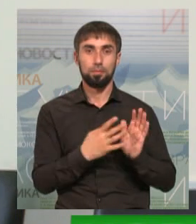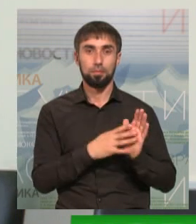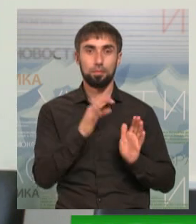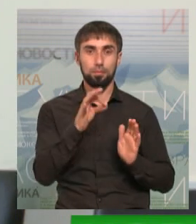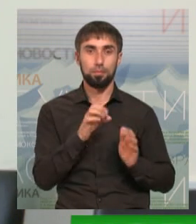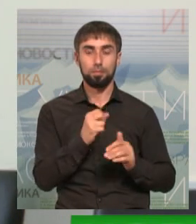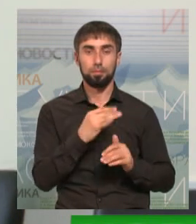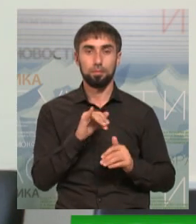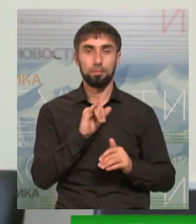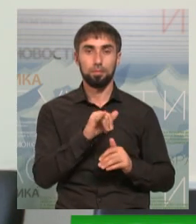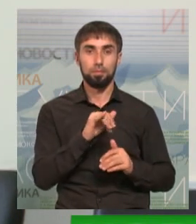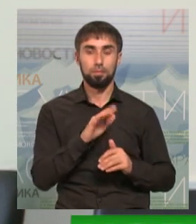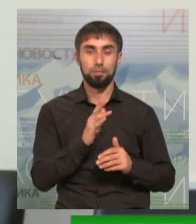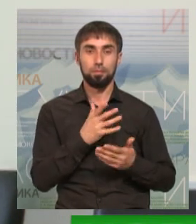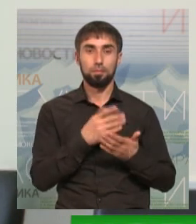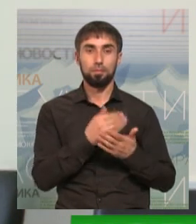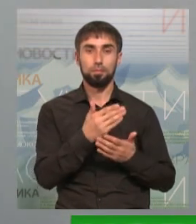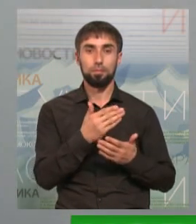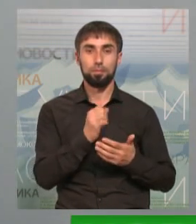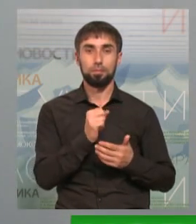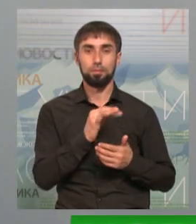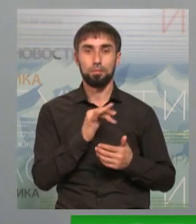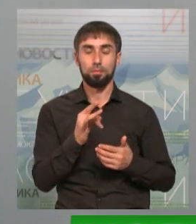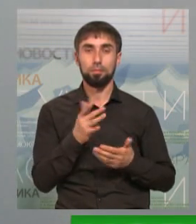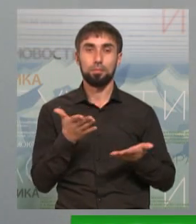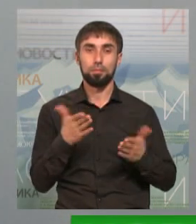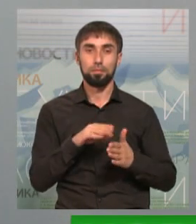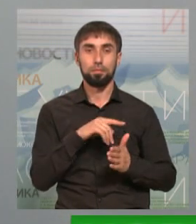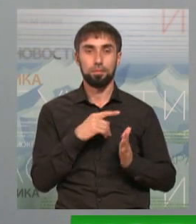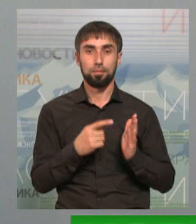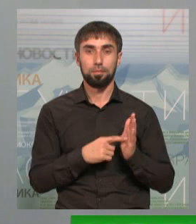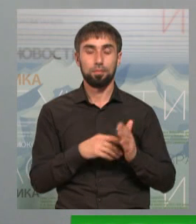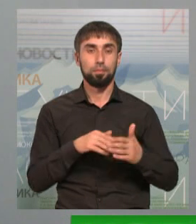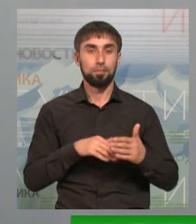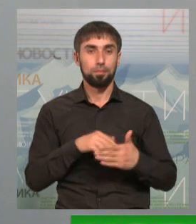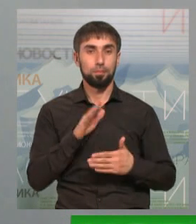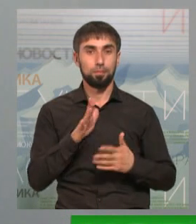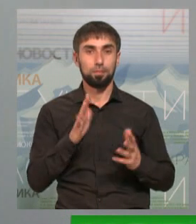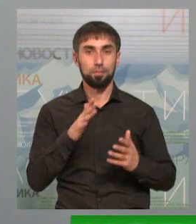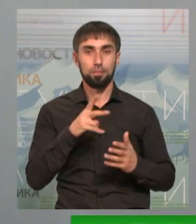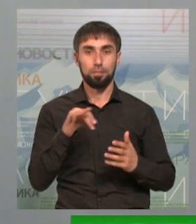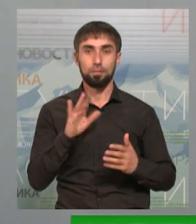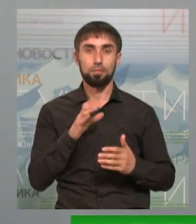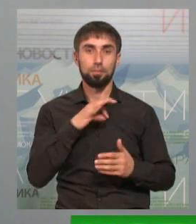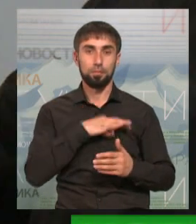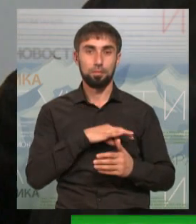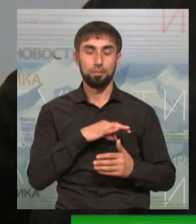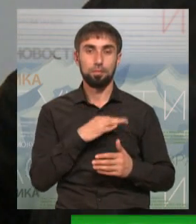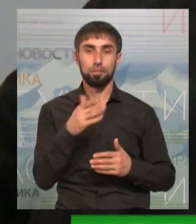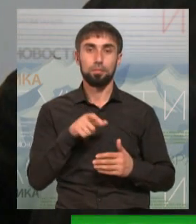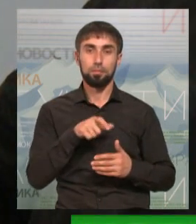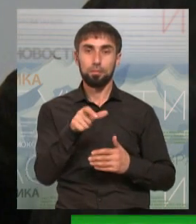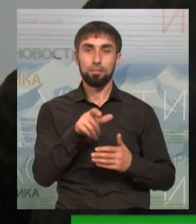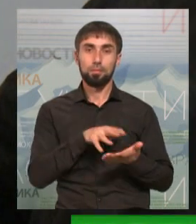49% акций будет у акционеров. Вот только остается вопрос, улучшится ли ситуация с прибылью. Ведь путем